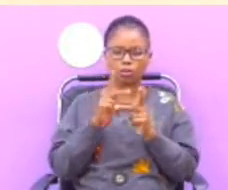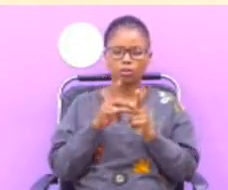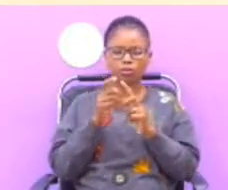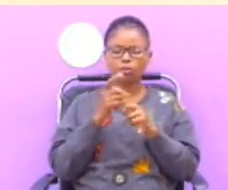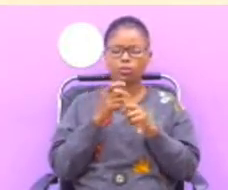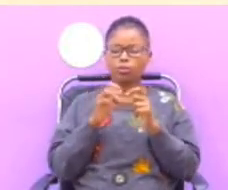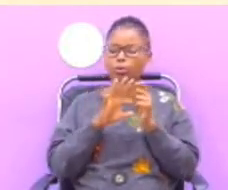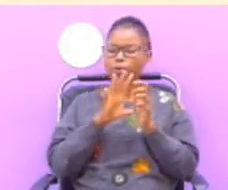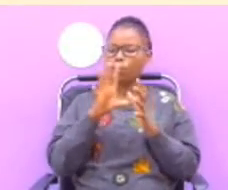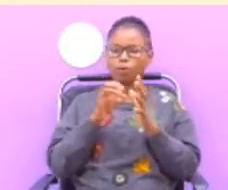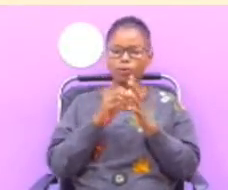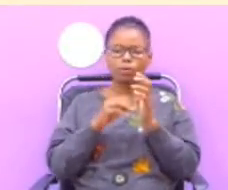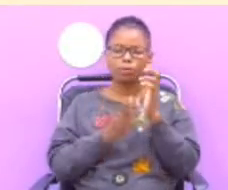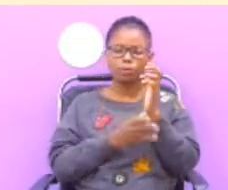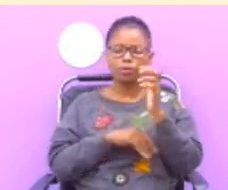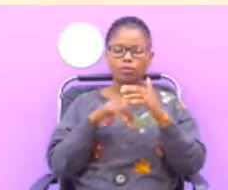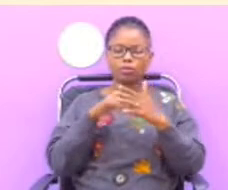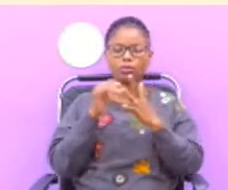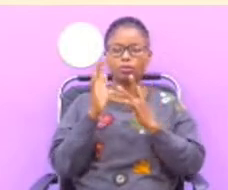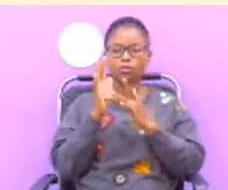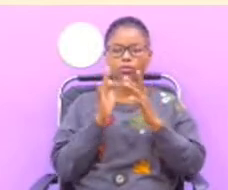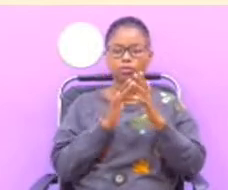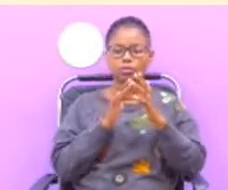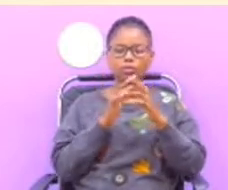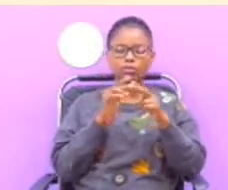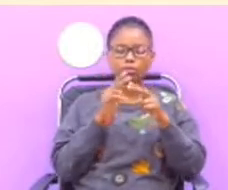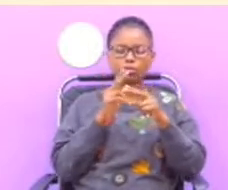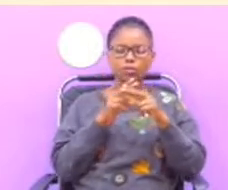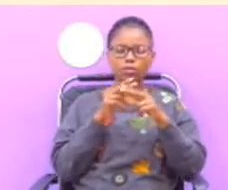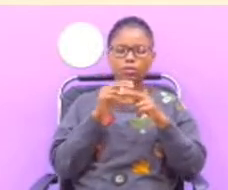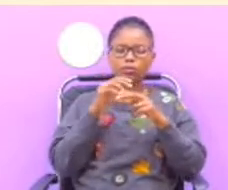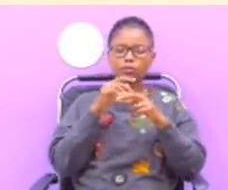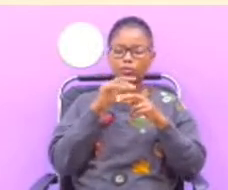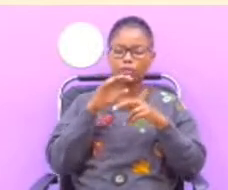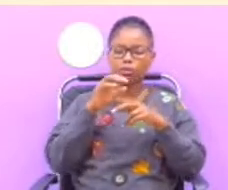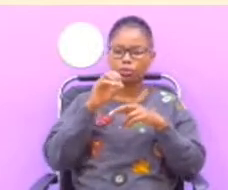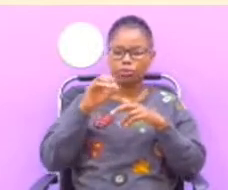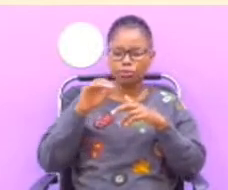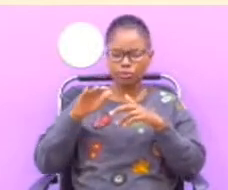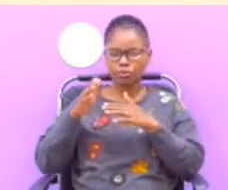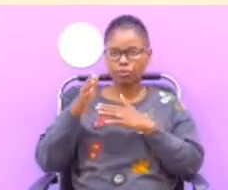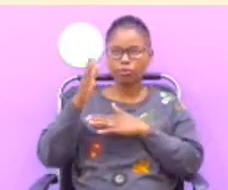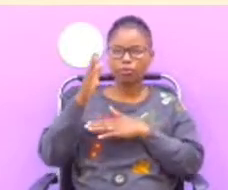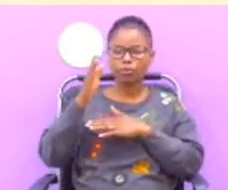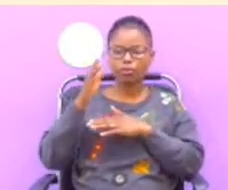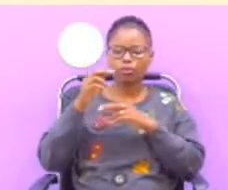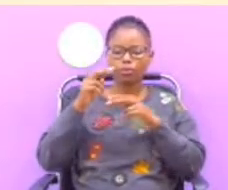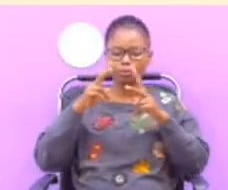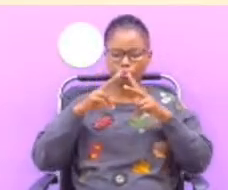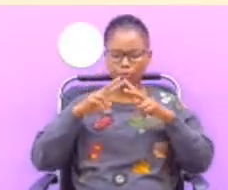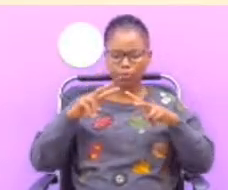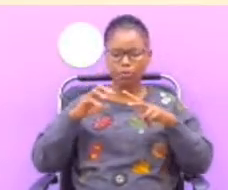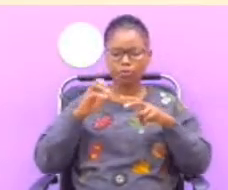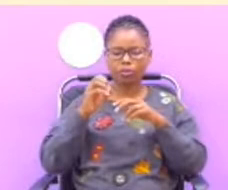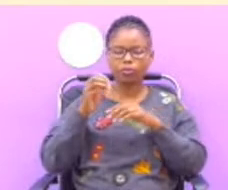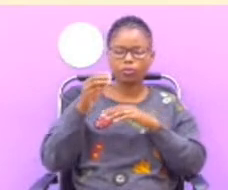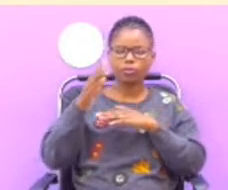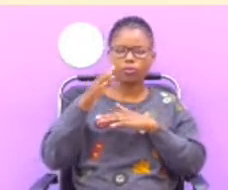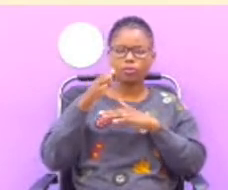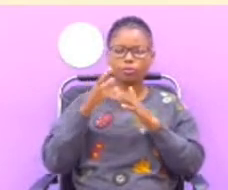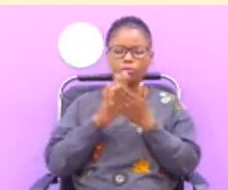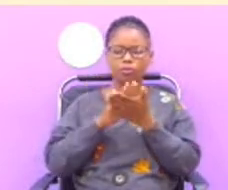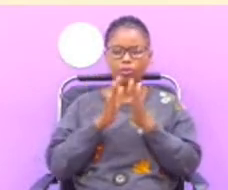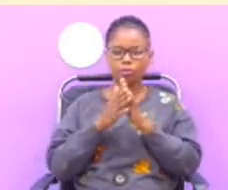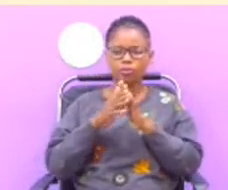thĩinĩ wa rĩtwa rĩa Jesu Kristo mũrũ wa Ngai ũrĩa wĩ igũrũ mũno thayũ na ũtugi wa Ngai witũ ũroge igũrũ rĩanyu tondũ ũguo